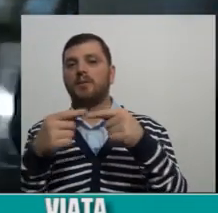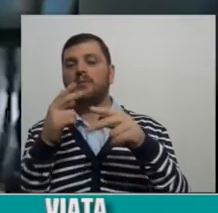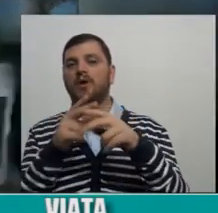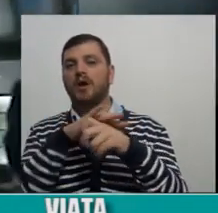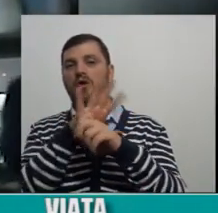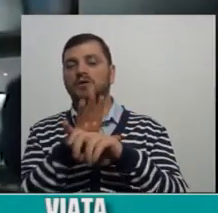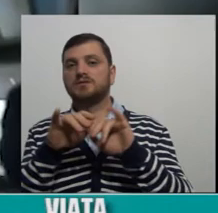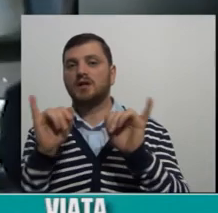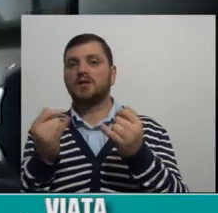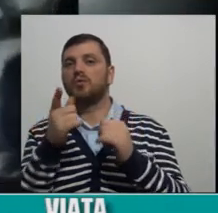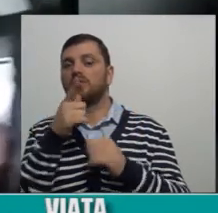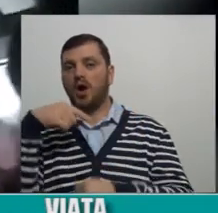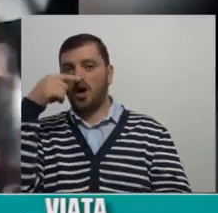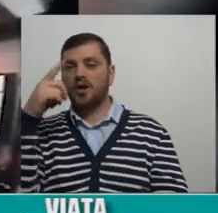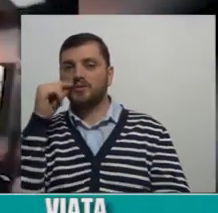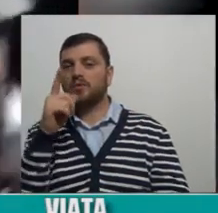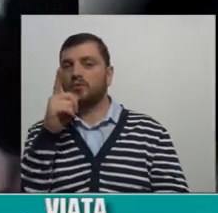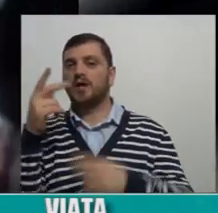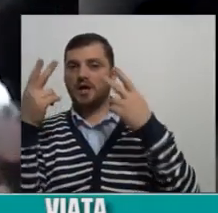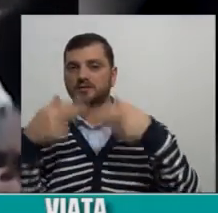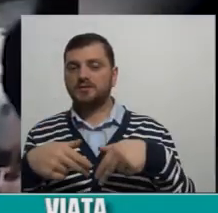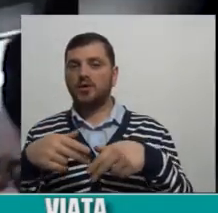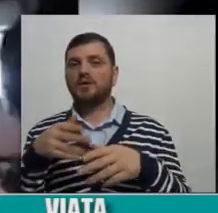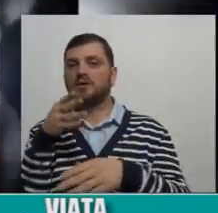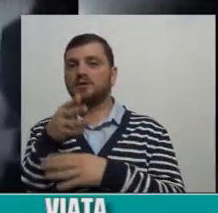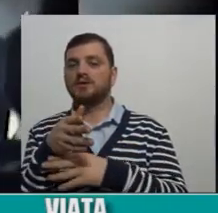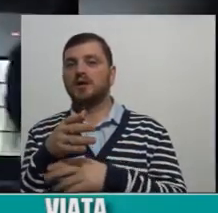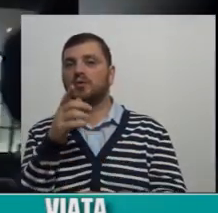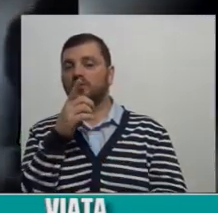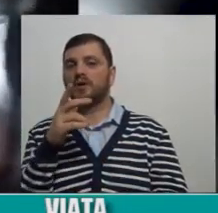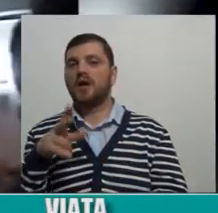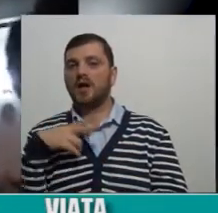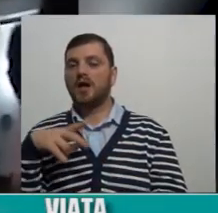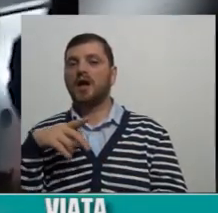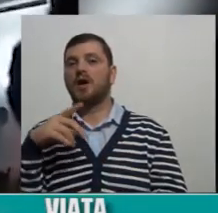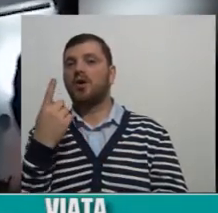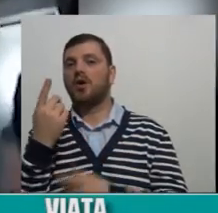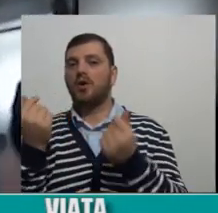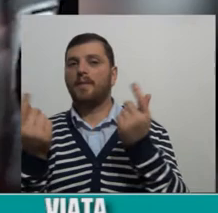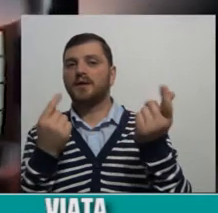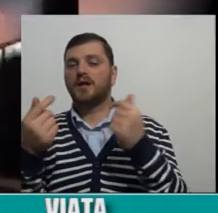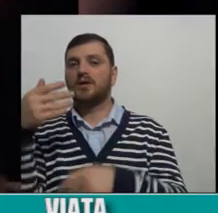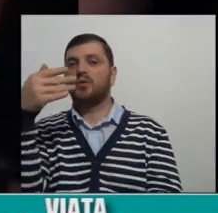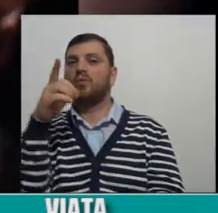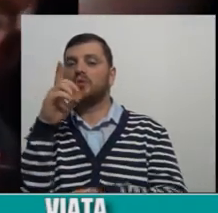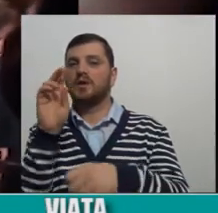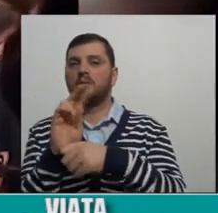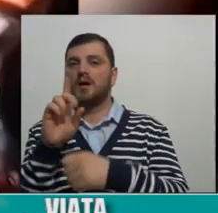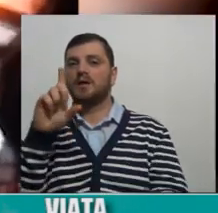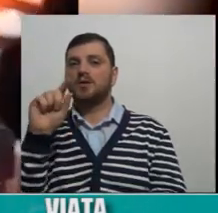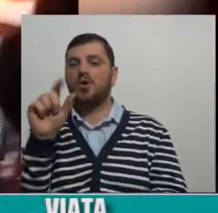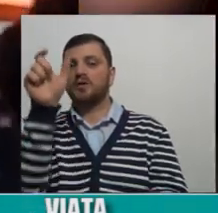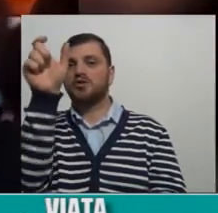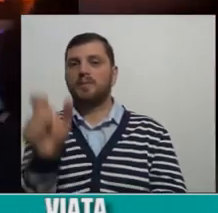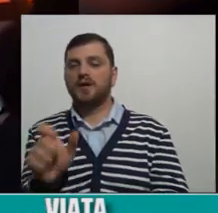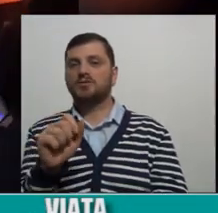măsurilor anticovid. S-a întâmplat în municipiul Pitești, la un restaurant în interiorul căruia avea loc o petrecere privată la care